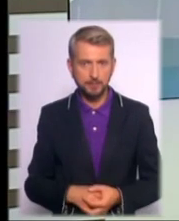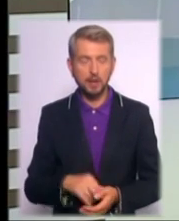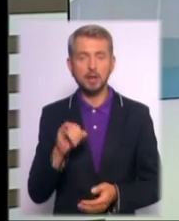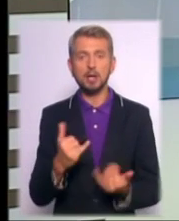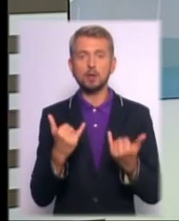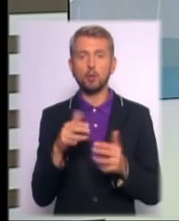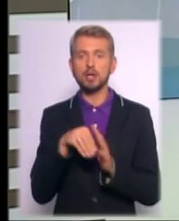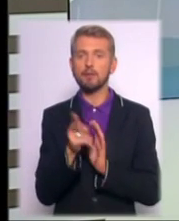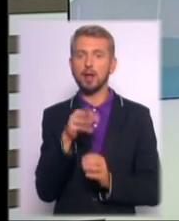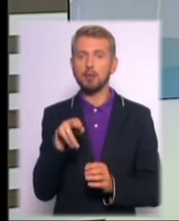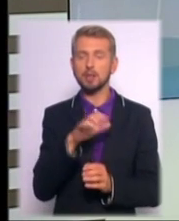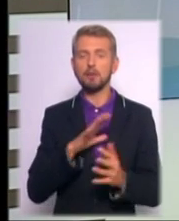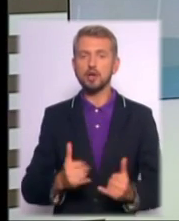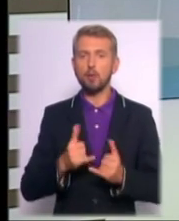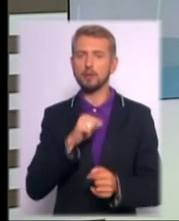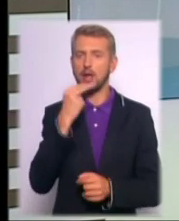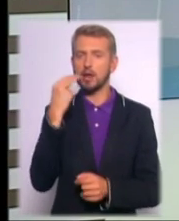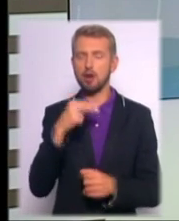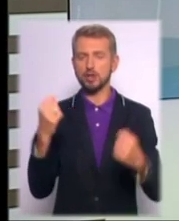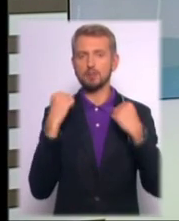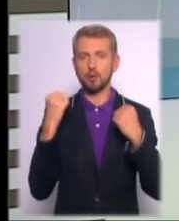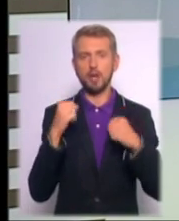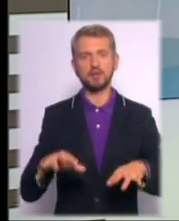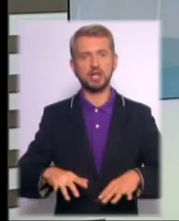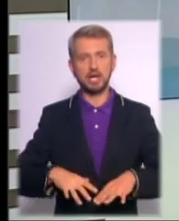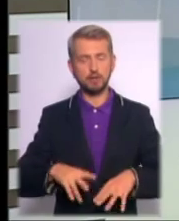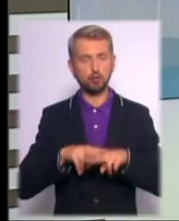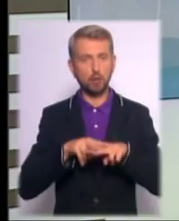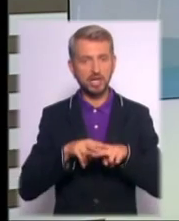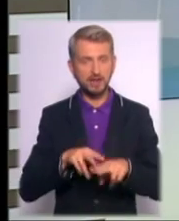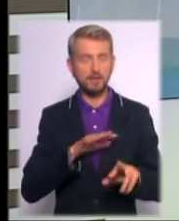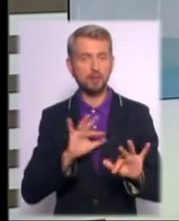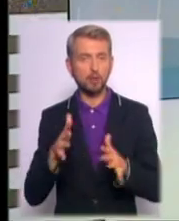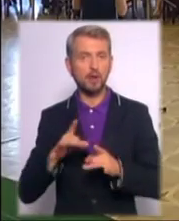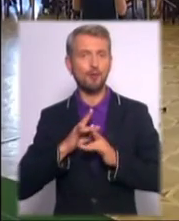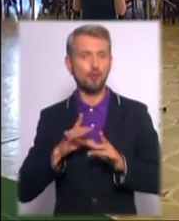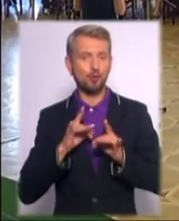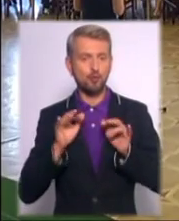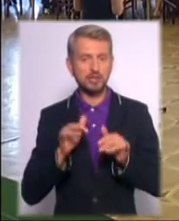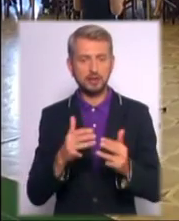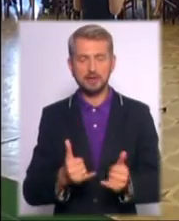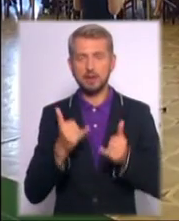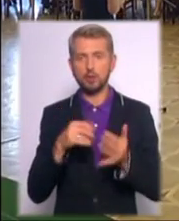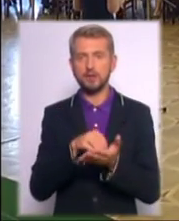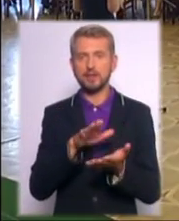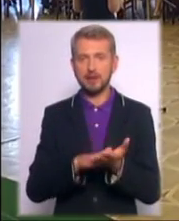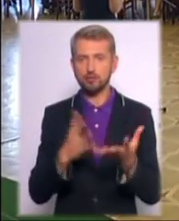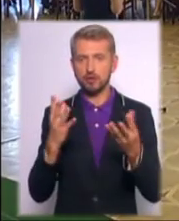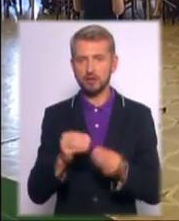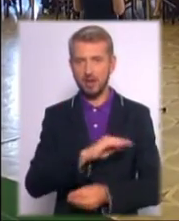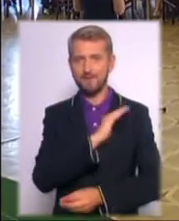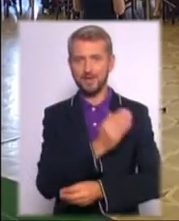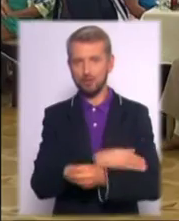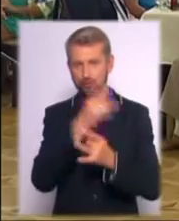сьогодні в КМДА вшановували найкращих спортсменів та тренерів столиці. Відбулися урочистості з нагоди відзначення Дня фізичної культури